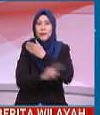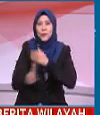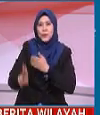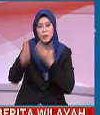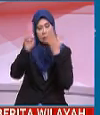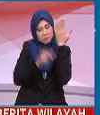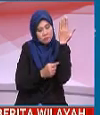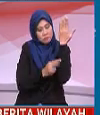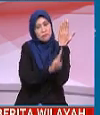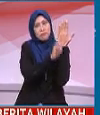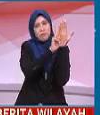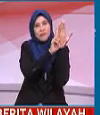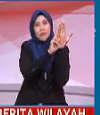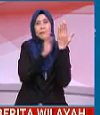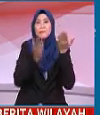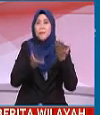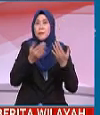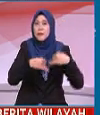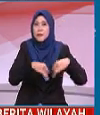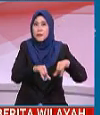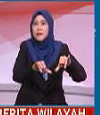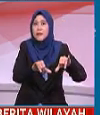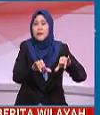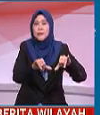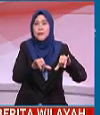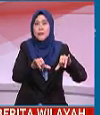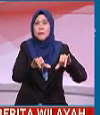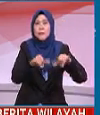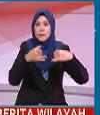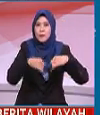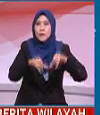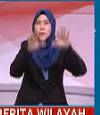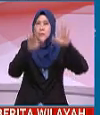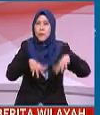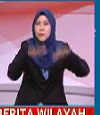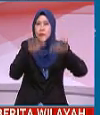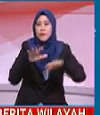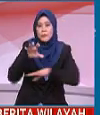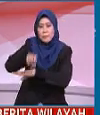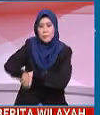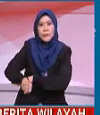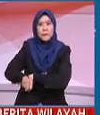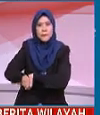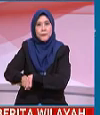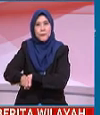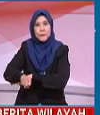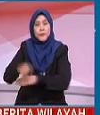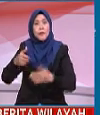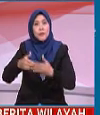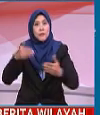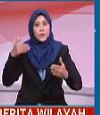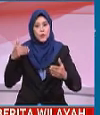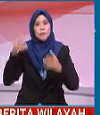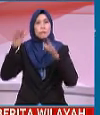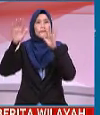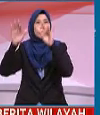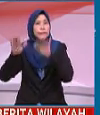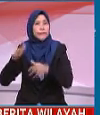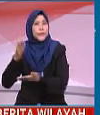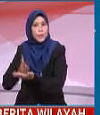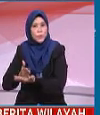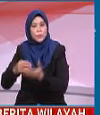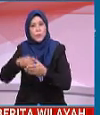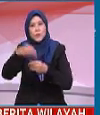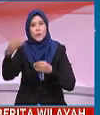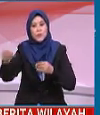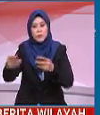utara semenanjung yang dijangkakan masih lagi boleh berterusan sehingga kelewat malam nanti sebelum ianya beransur reda dan bergerak